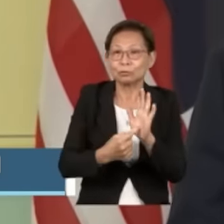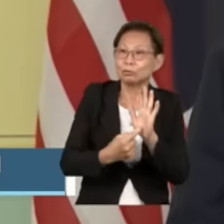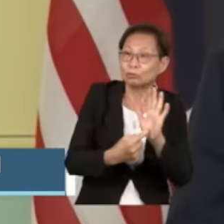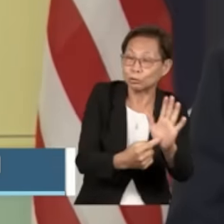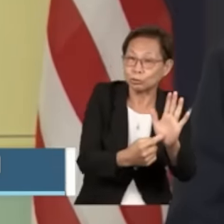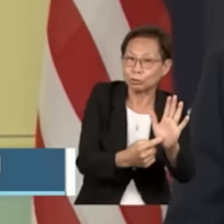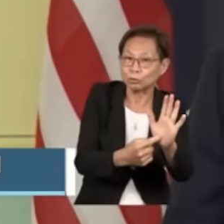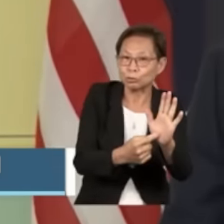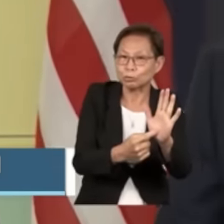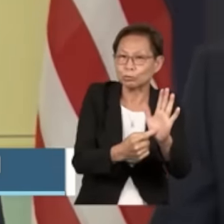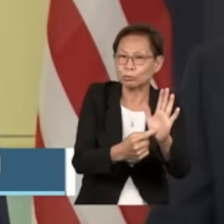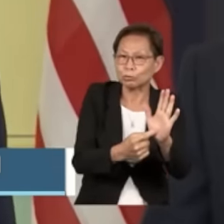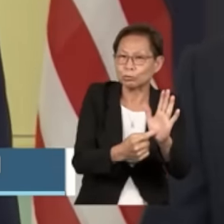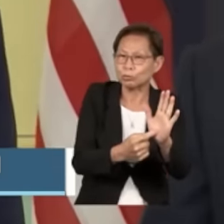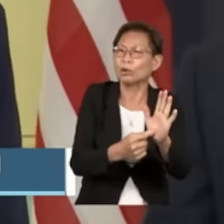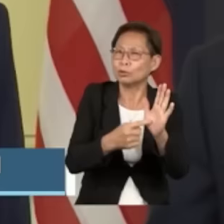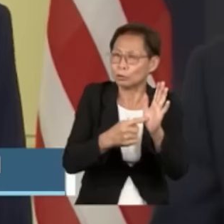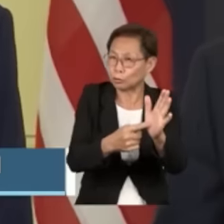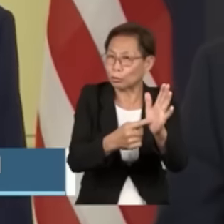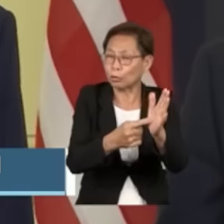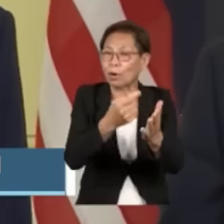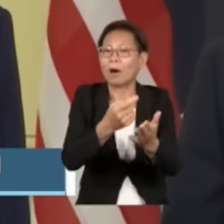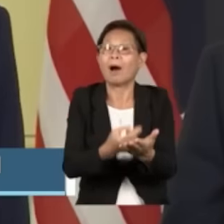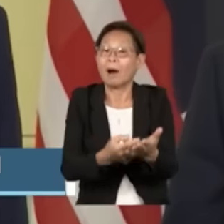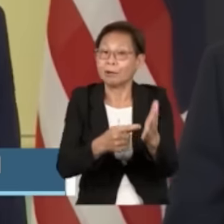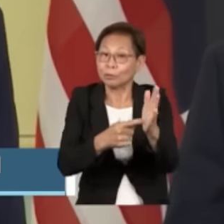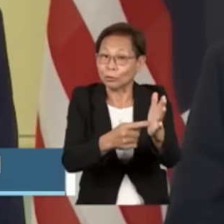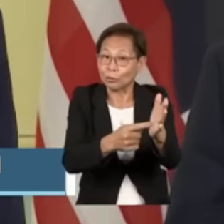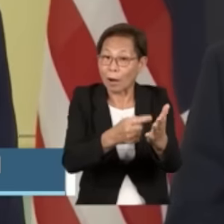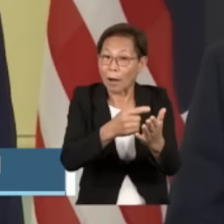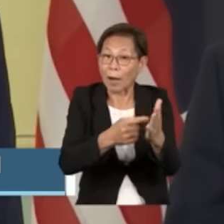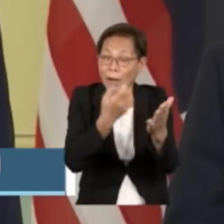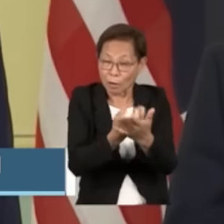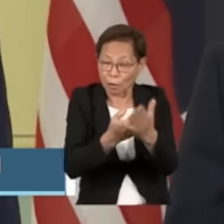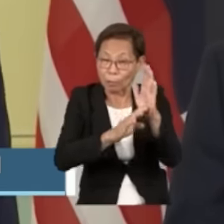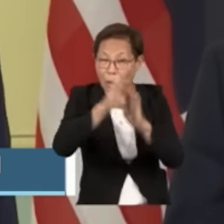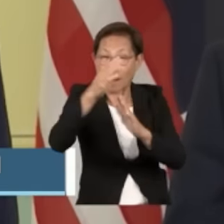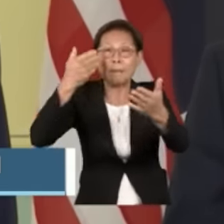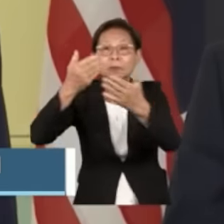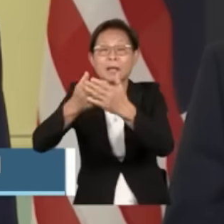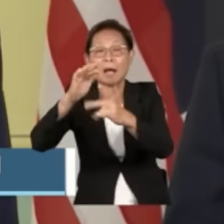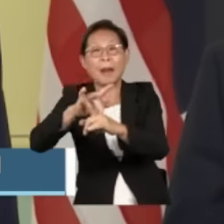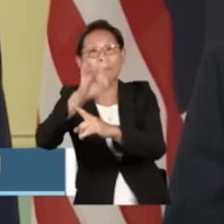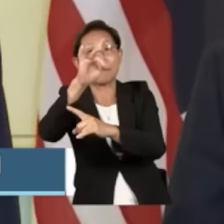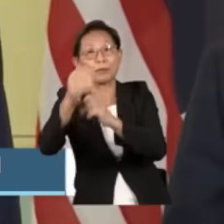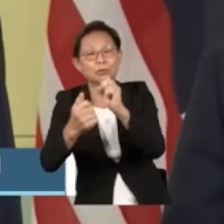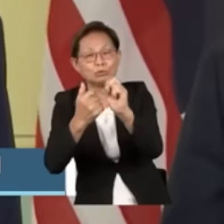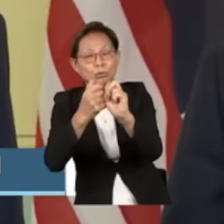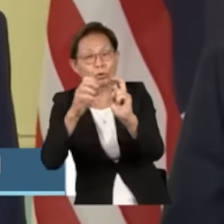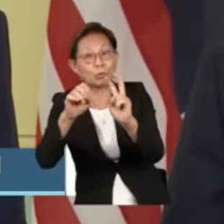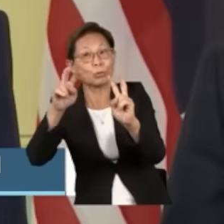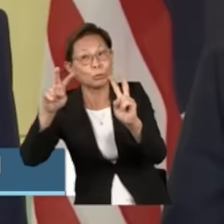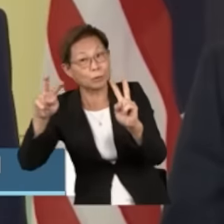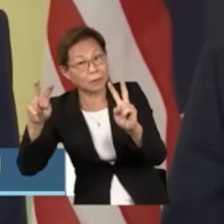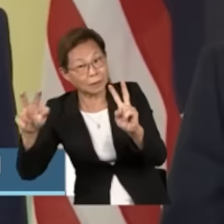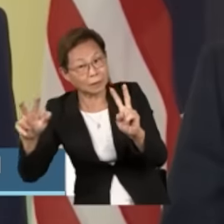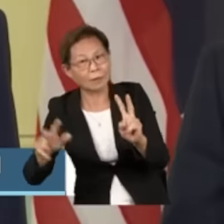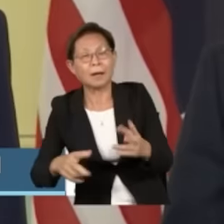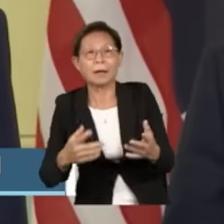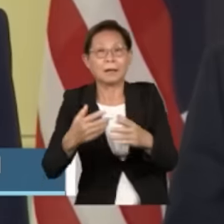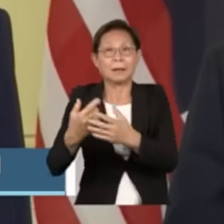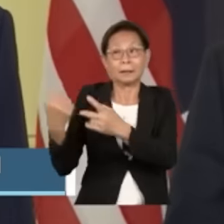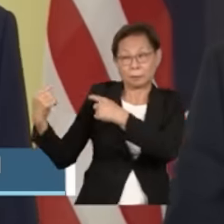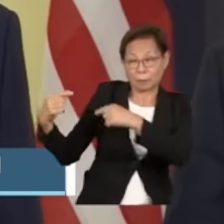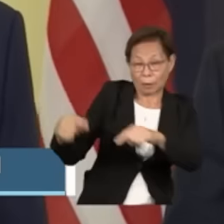meluncurkan naratif ekonomi madani ini menjelang Ogos 2023. Sementara itu beberapa dasar